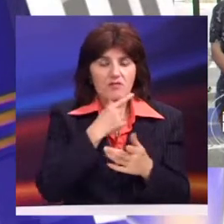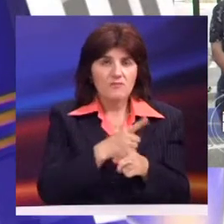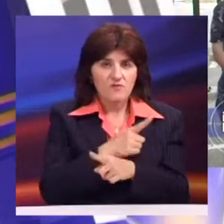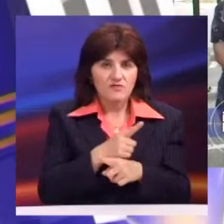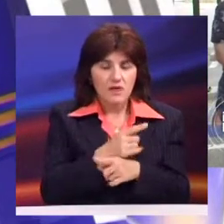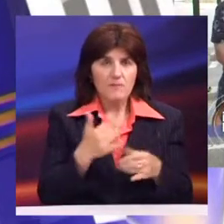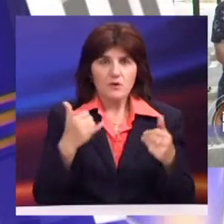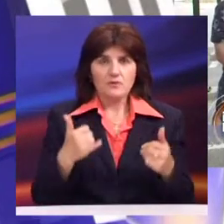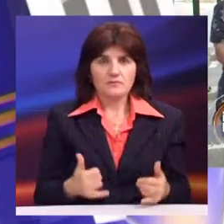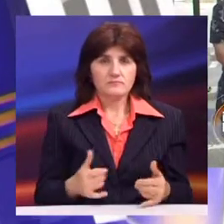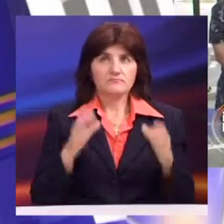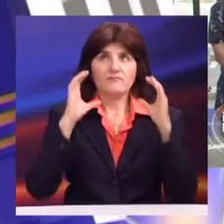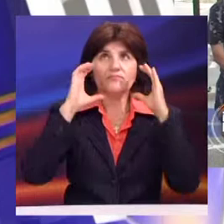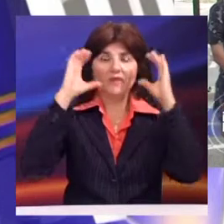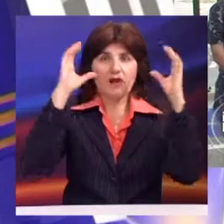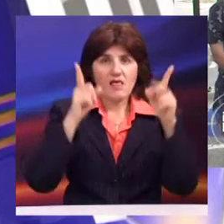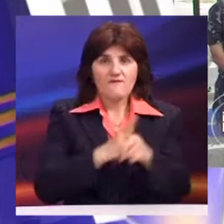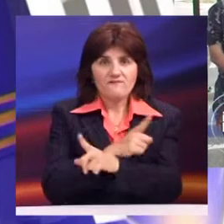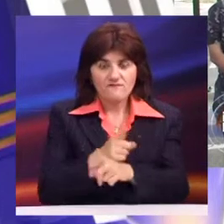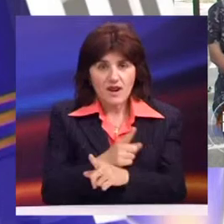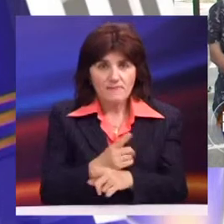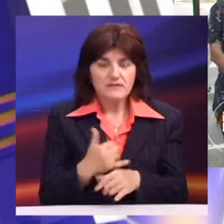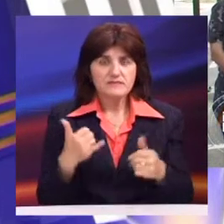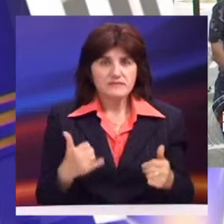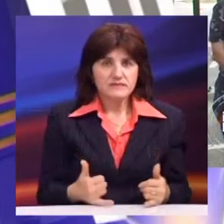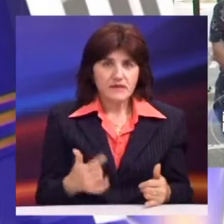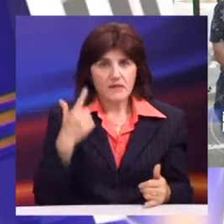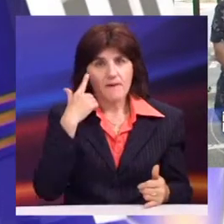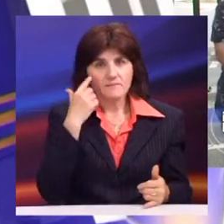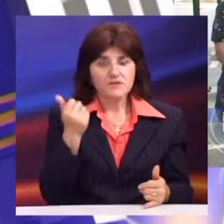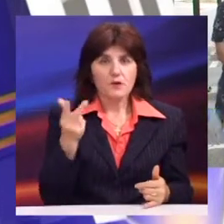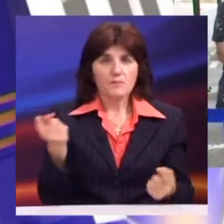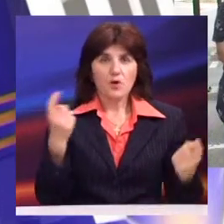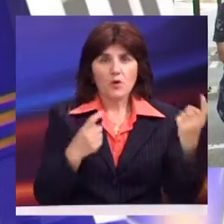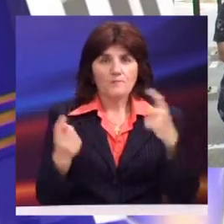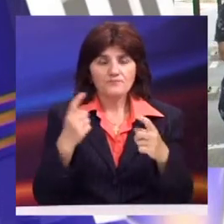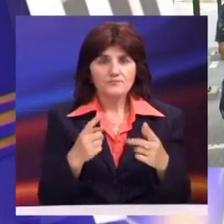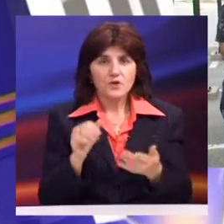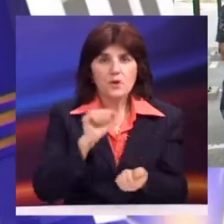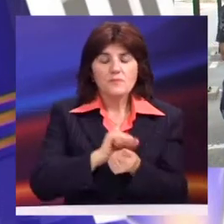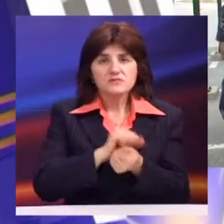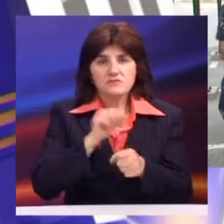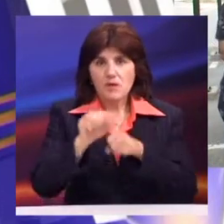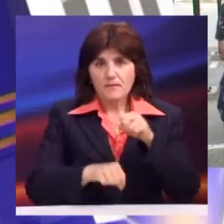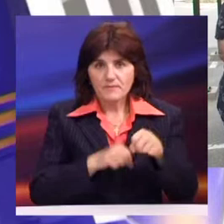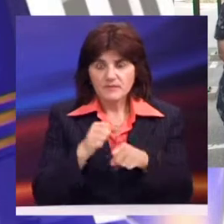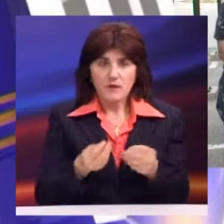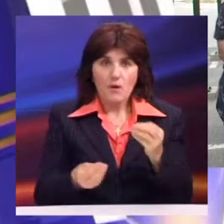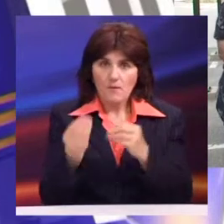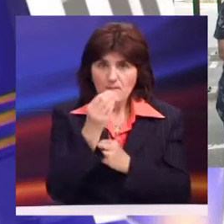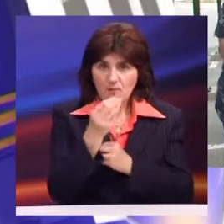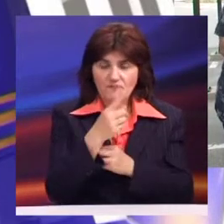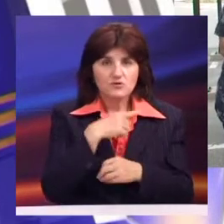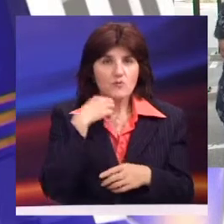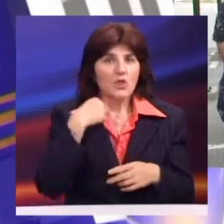sada pomno pratimo meteorološke prognoze, tako da zaista mislimo da će se broj korisnika povećati. Mnogo je